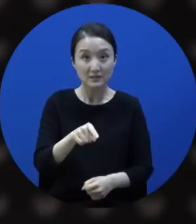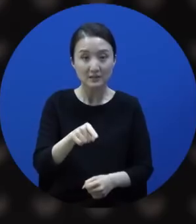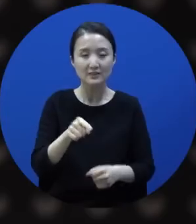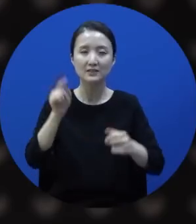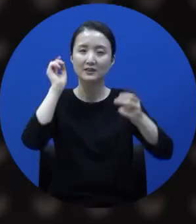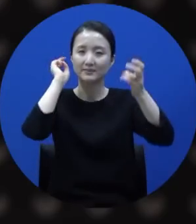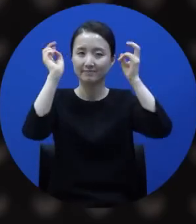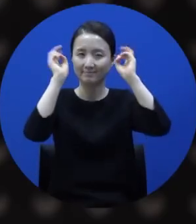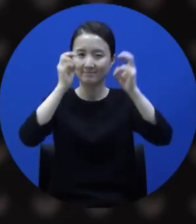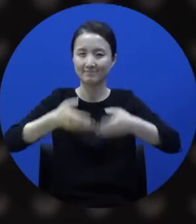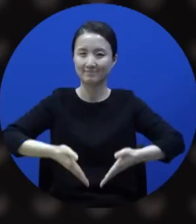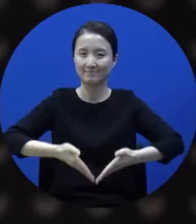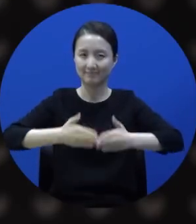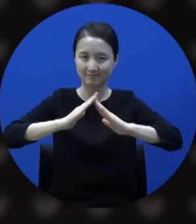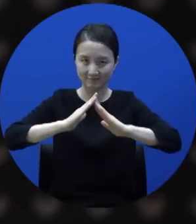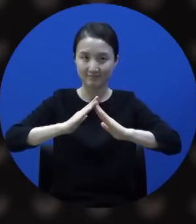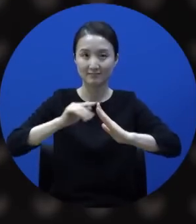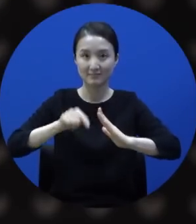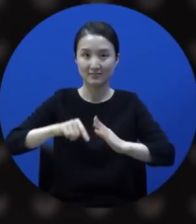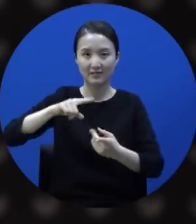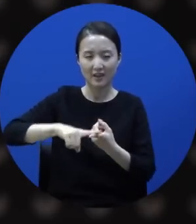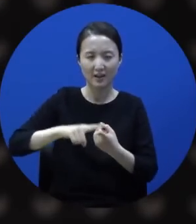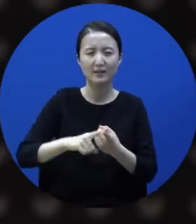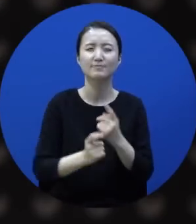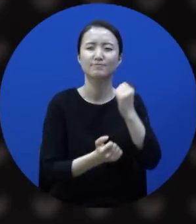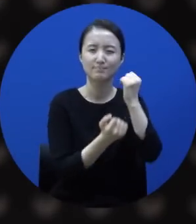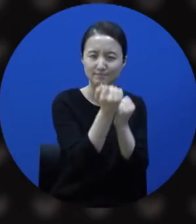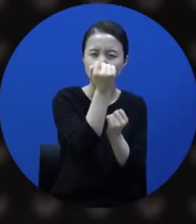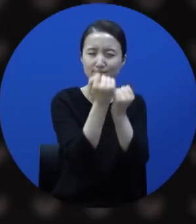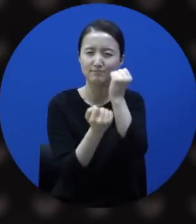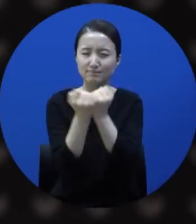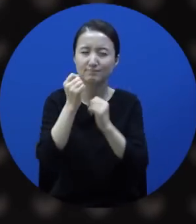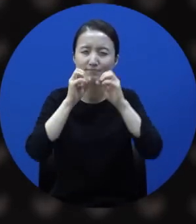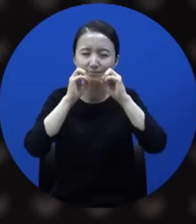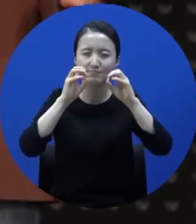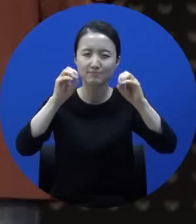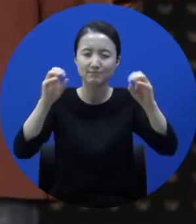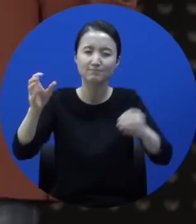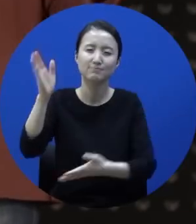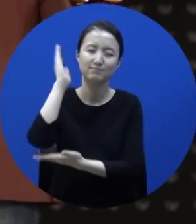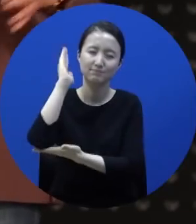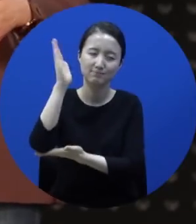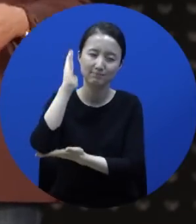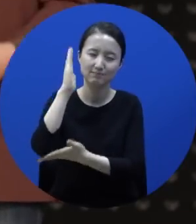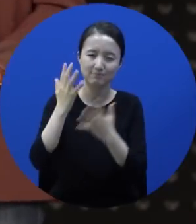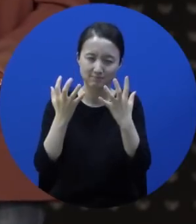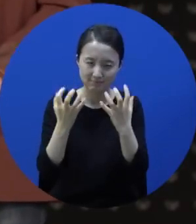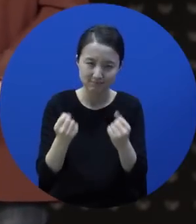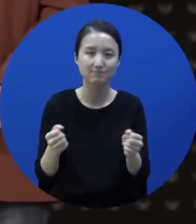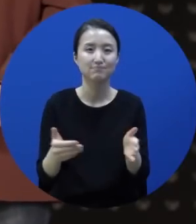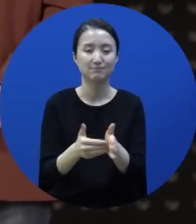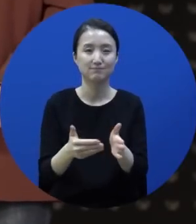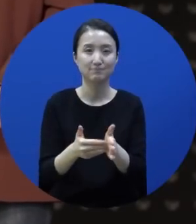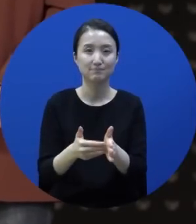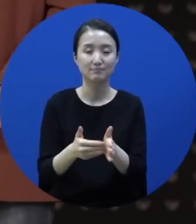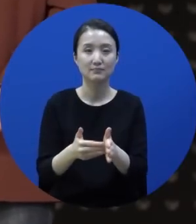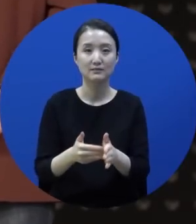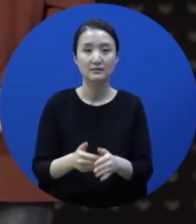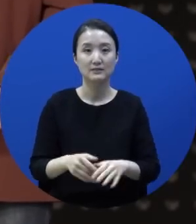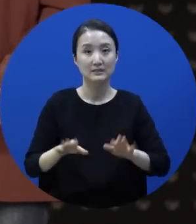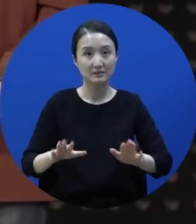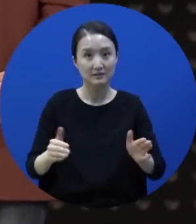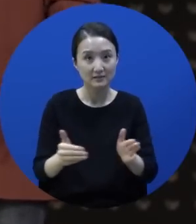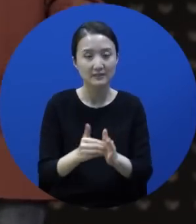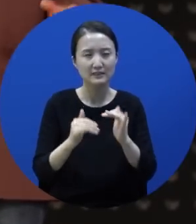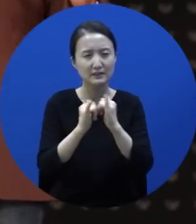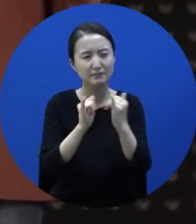되게 많은 이야기를 전하면서 말을 하고 다녔어요. 그리고 제가 만났던 많은 분들을 통해서